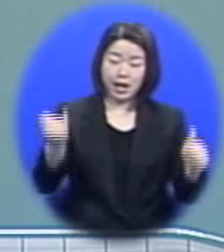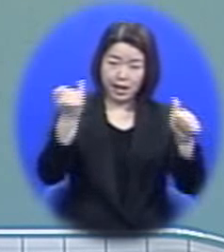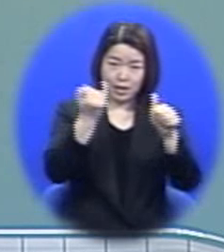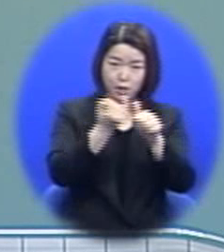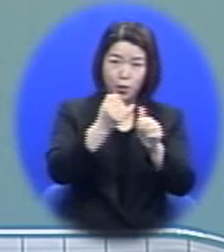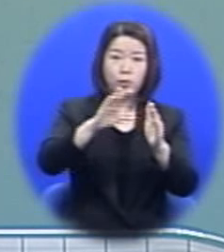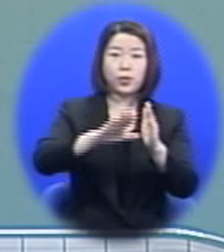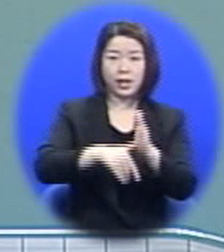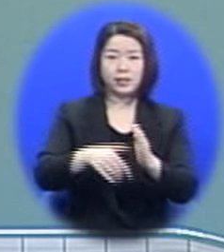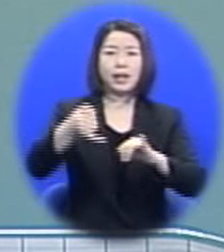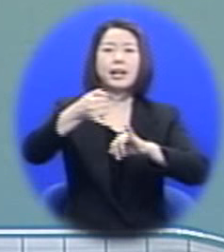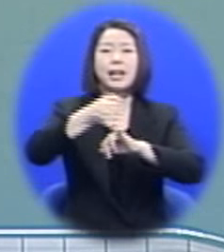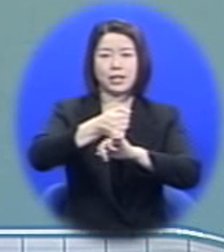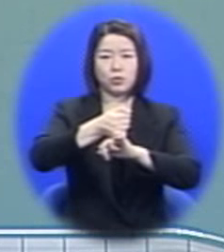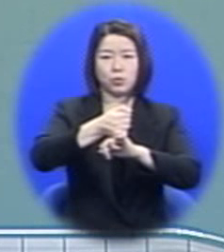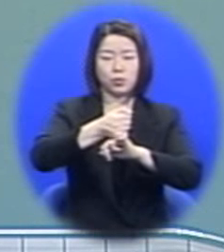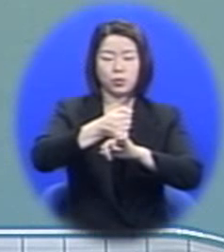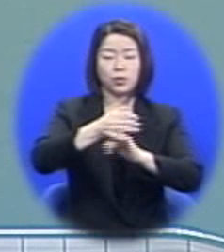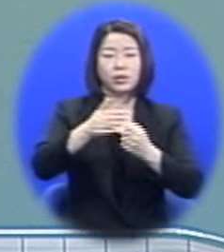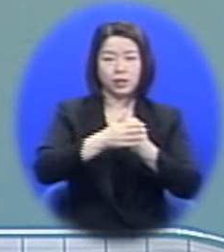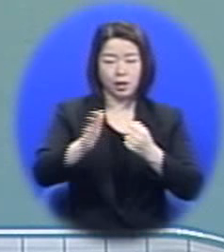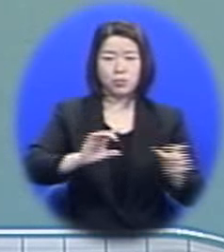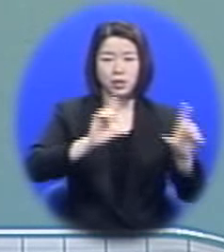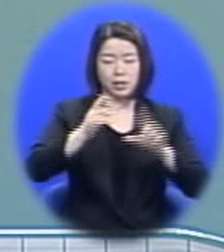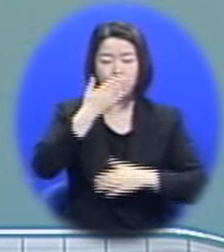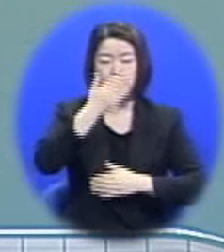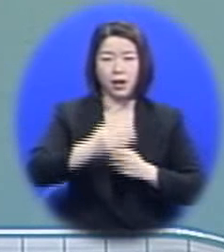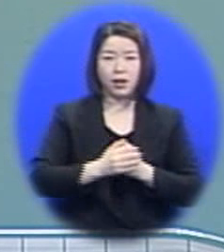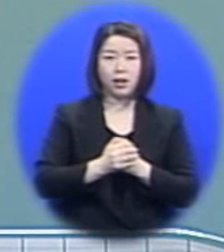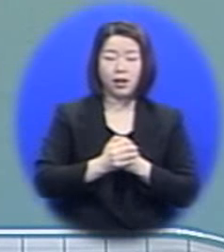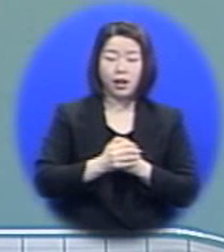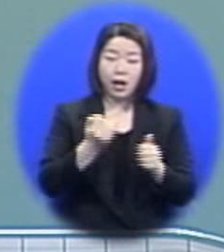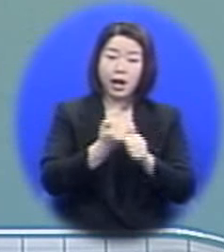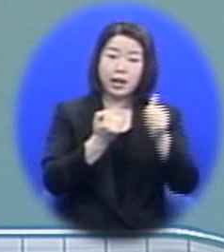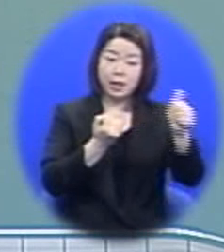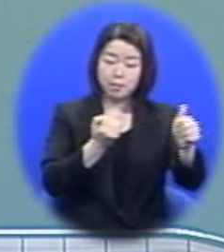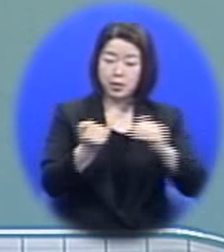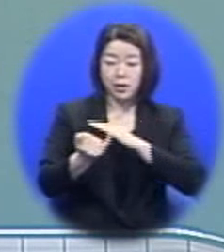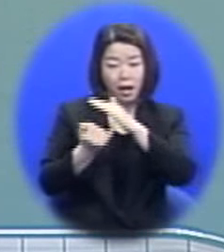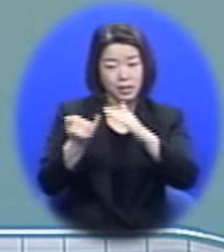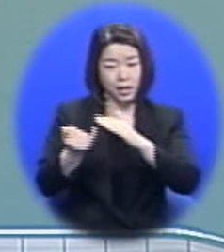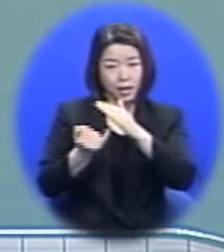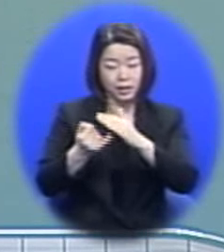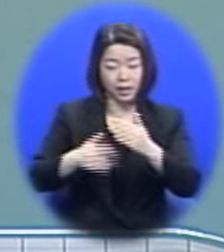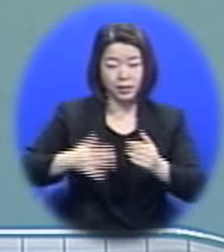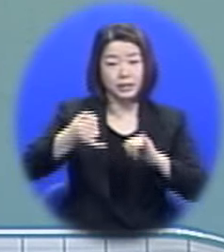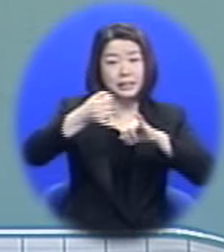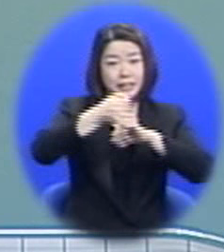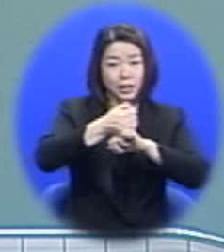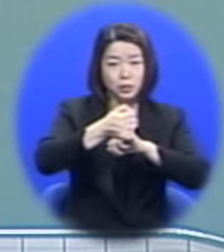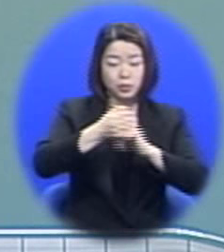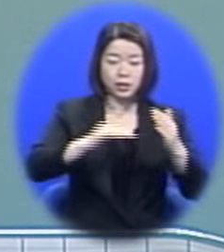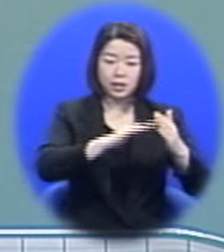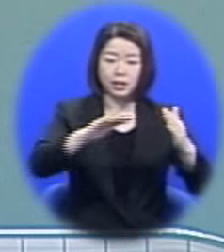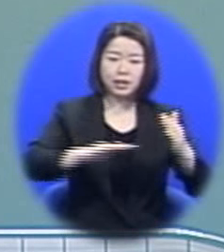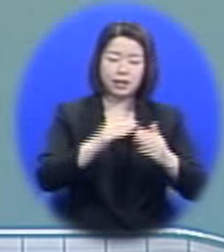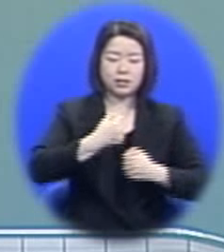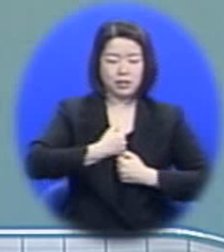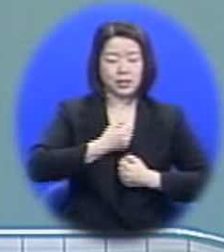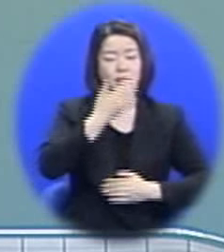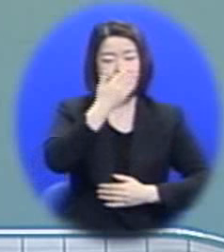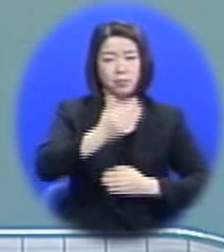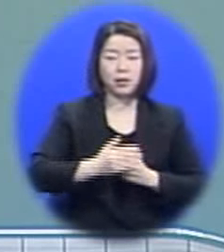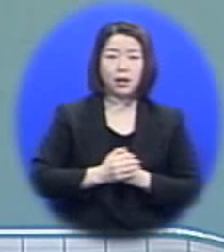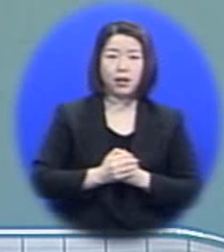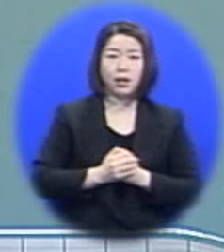때 한 약속이에요. 남편은 아내를 사랑하겠다고 한 약속이 가정을 지키는 겁니다.